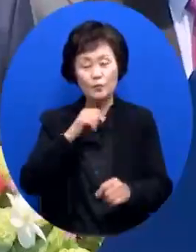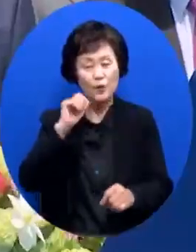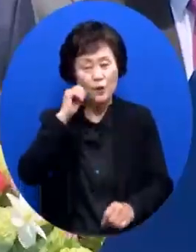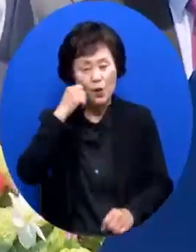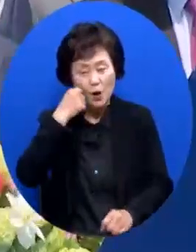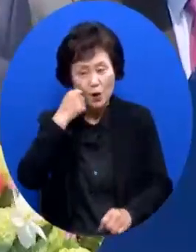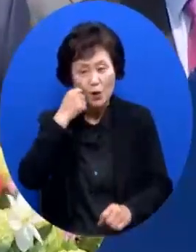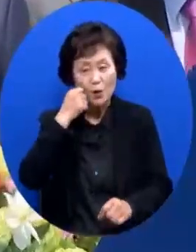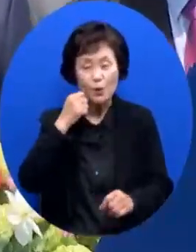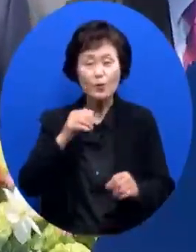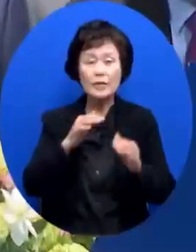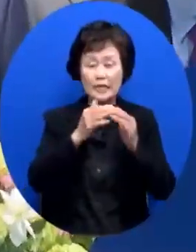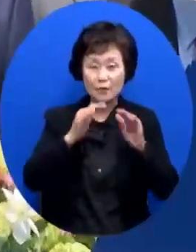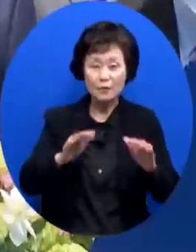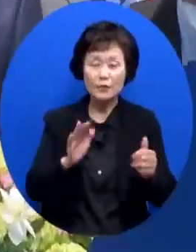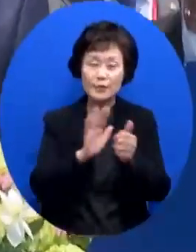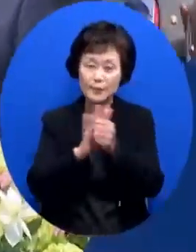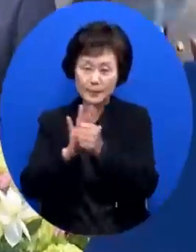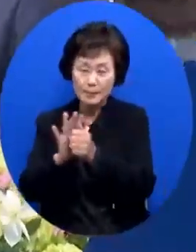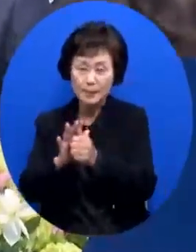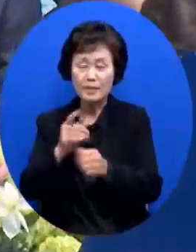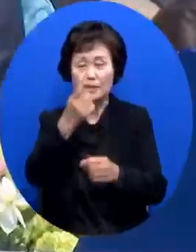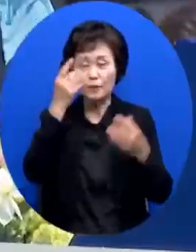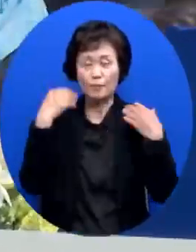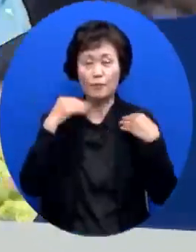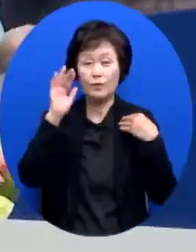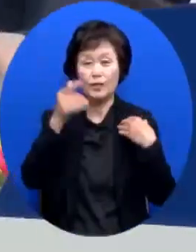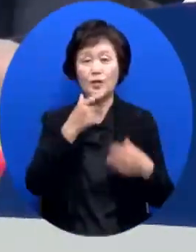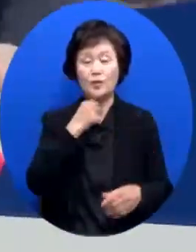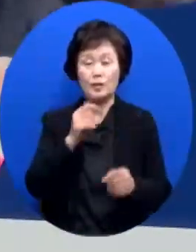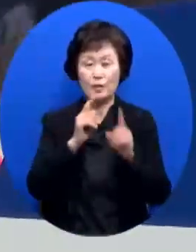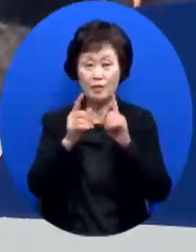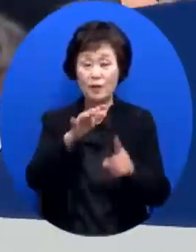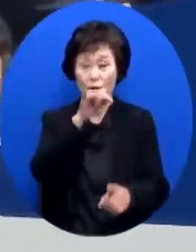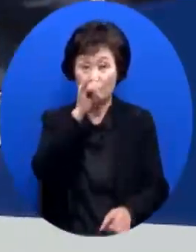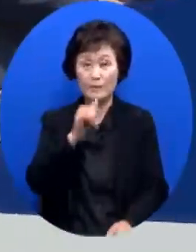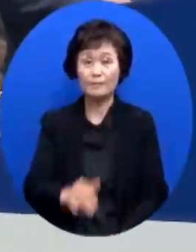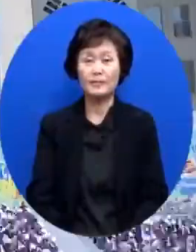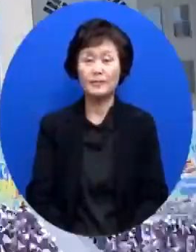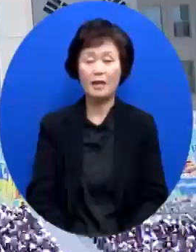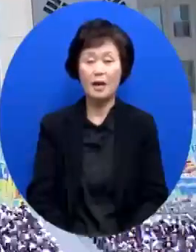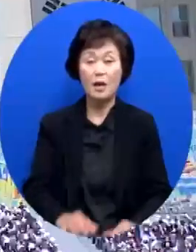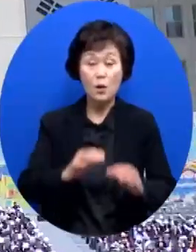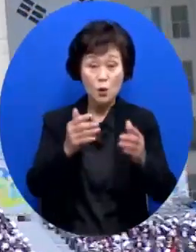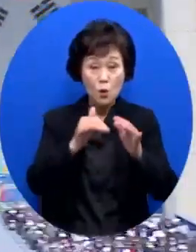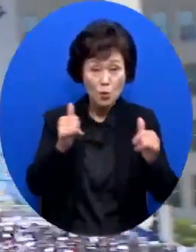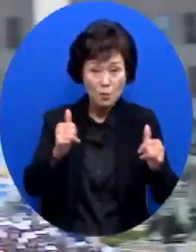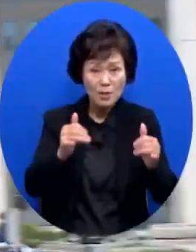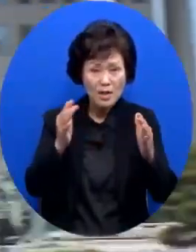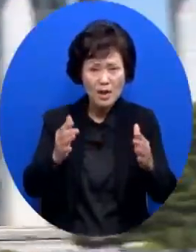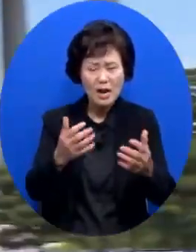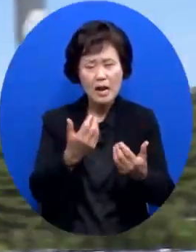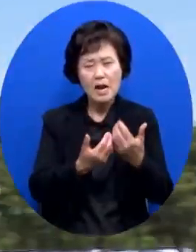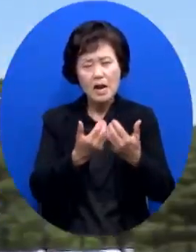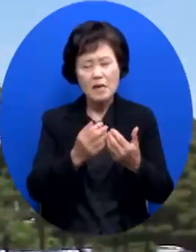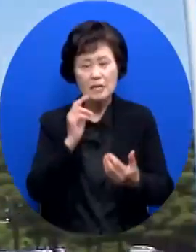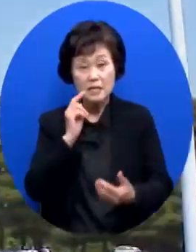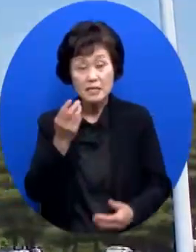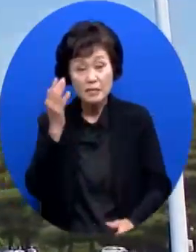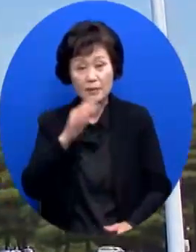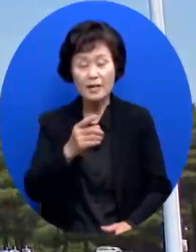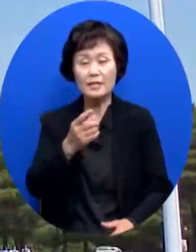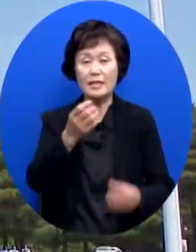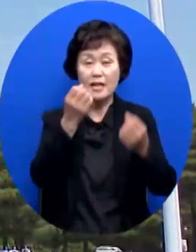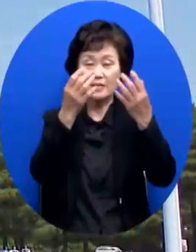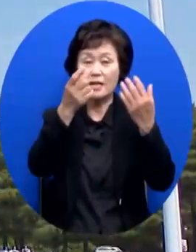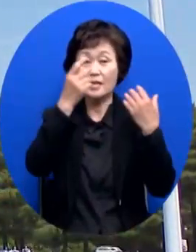살피는 정부 바란다고 말했습니다. 육순종 성북교회 목사도 국민 사이의 갈등이 상당한데 새 정부가 그